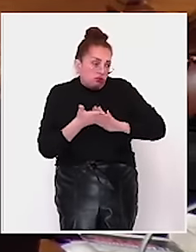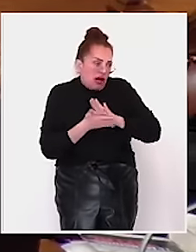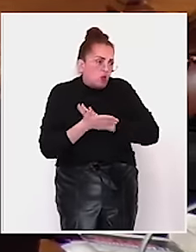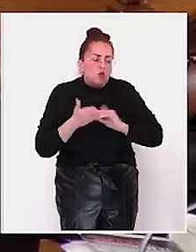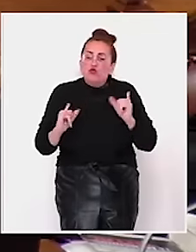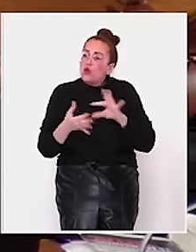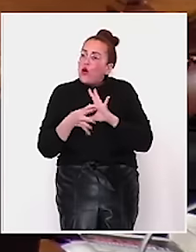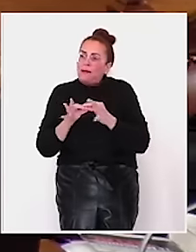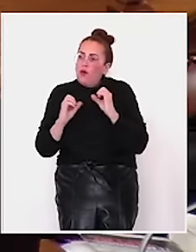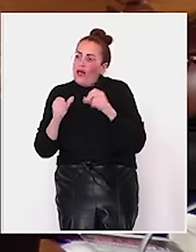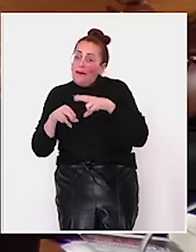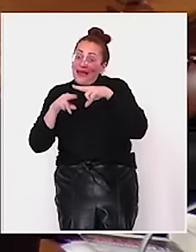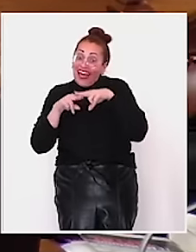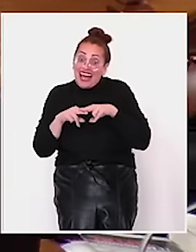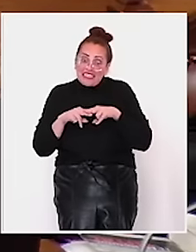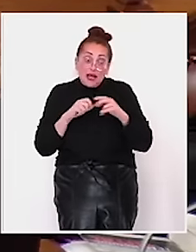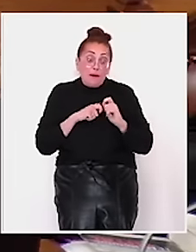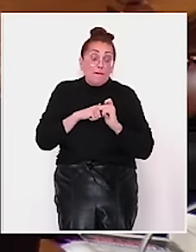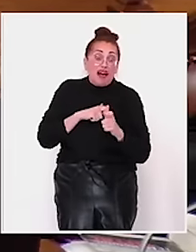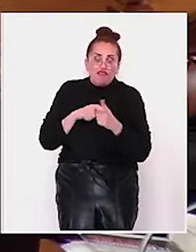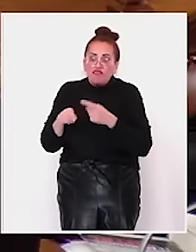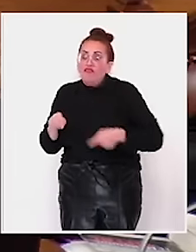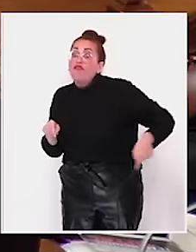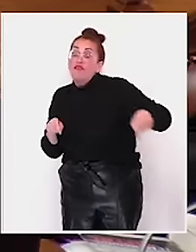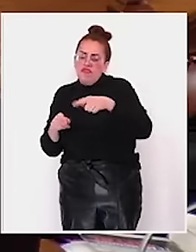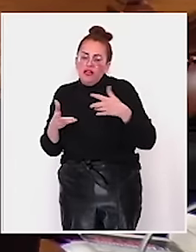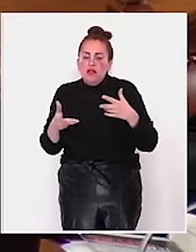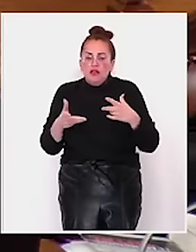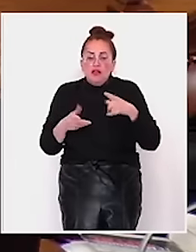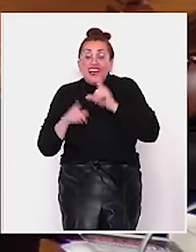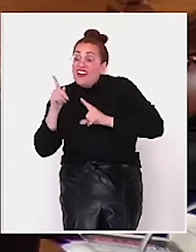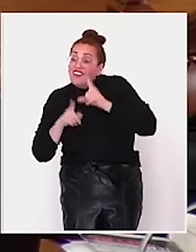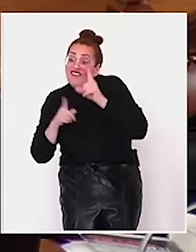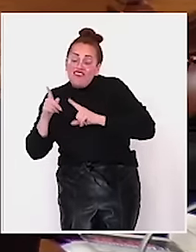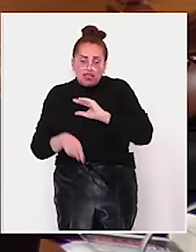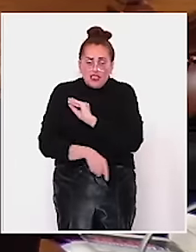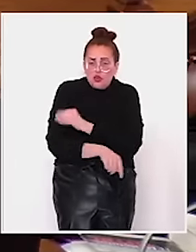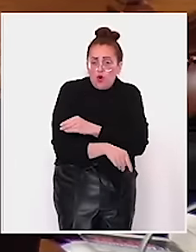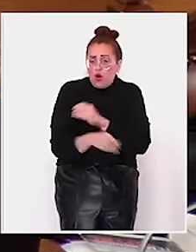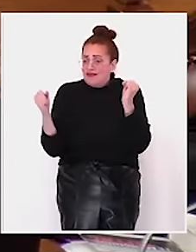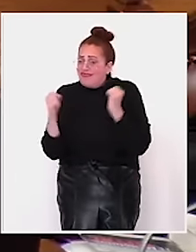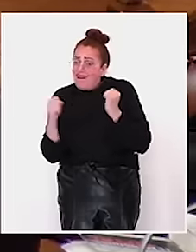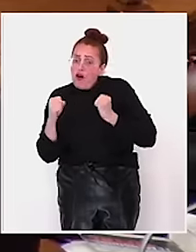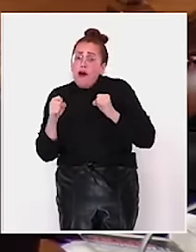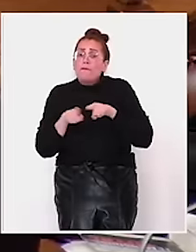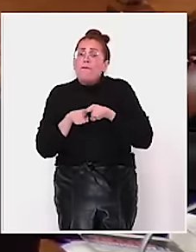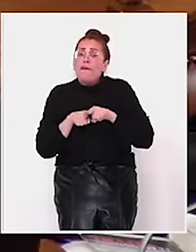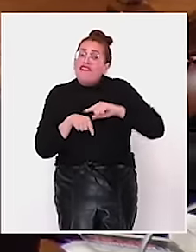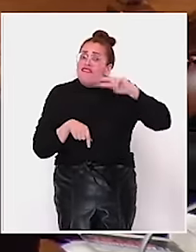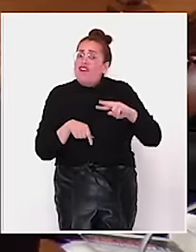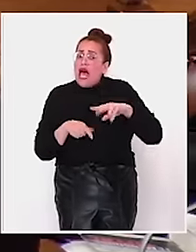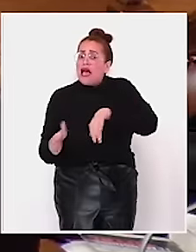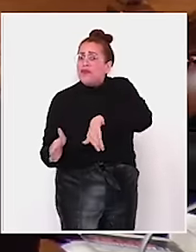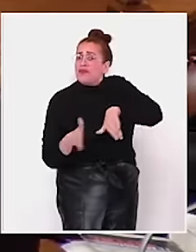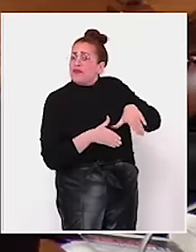peut comprendre que vous voulez privilégier l'aspect sportif, l'aspect festif, mais en tenant compte aussi de toute la réalité. Et la réalité, elle est scandaleuse parce